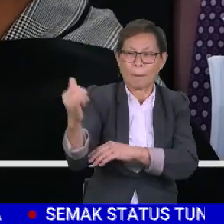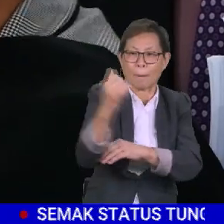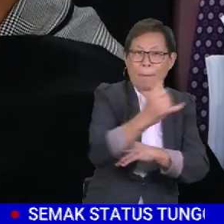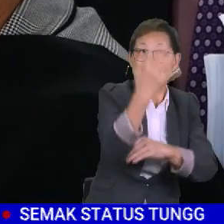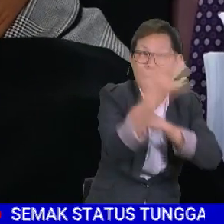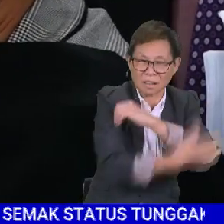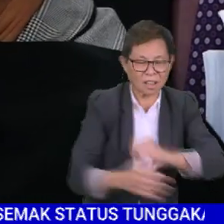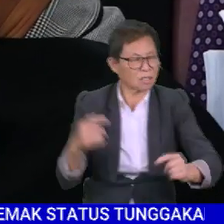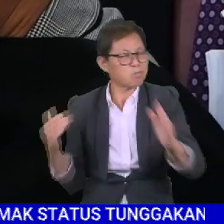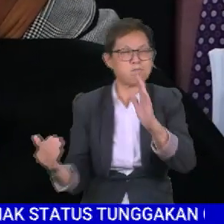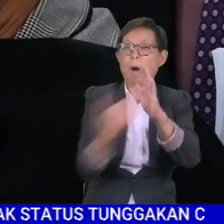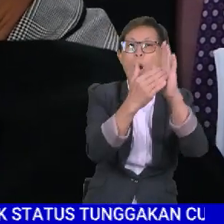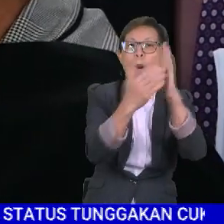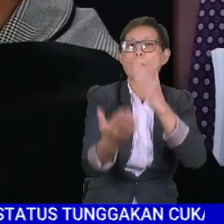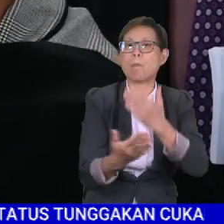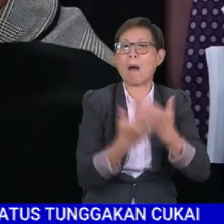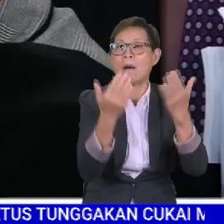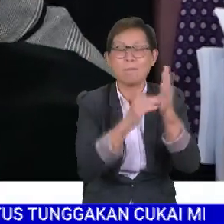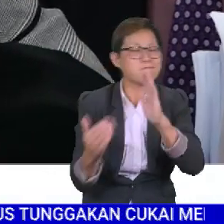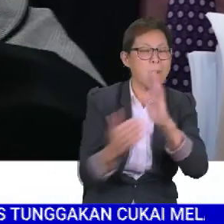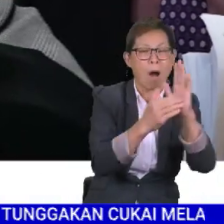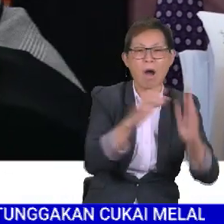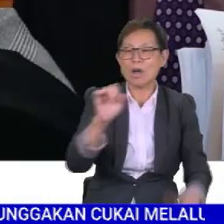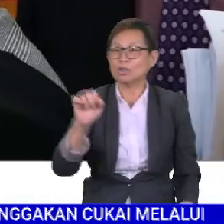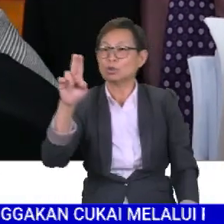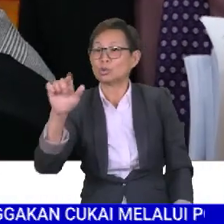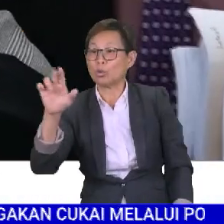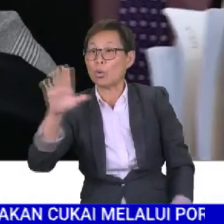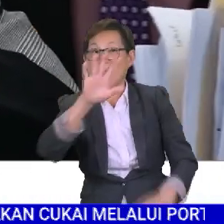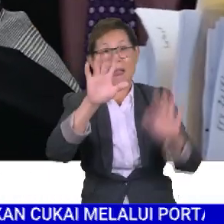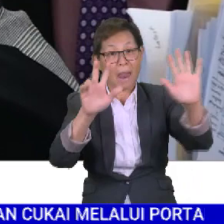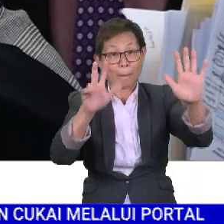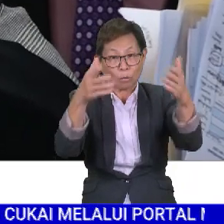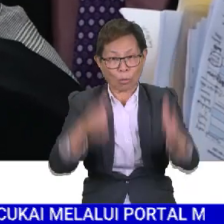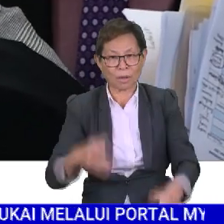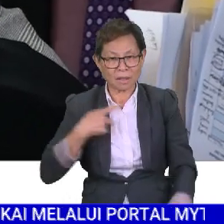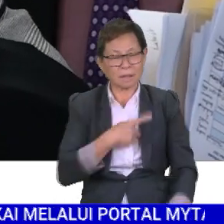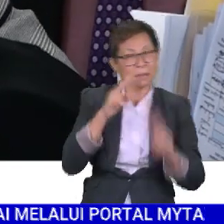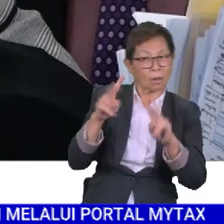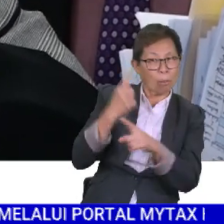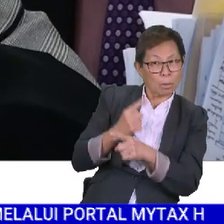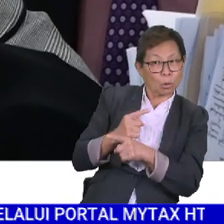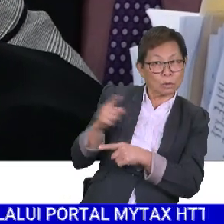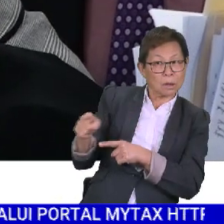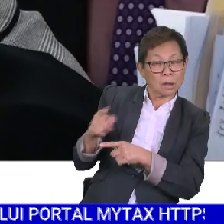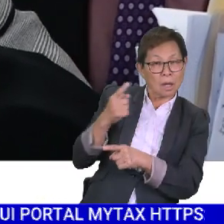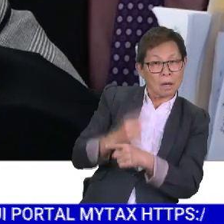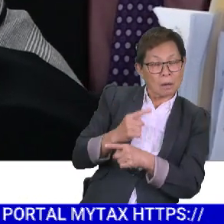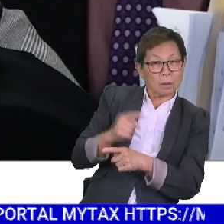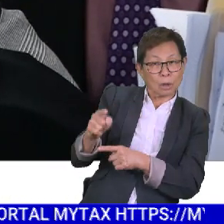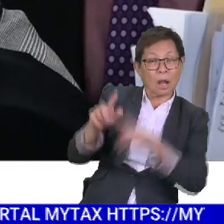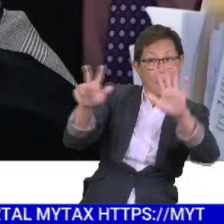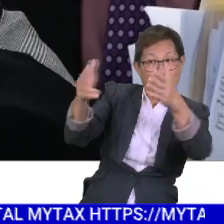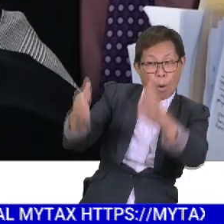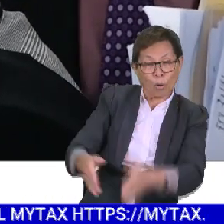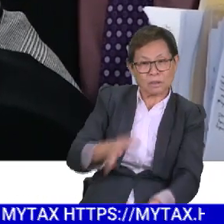kita dah lawan balik. Kemudian Sulu 8 orang ni. Kita tengok kalau betul lah dia orang ni